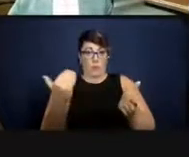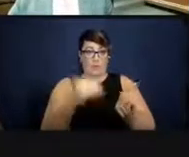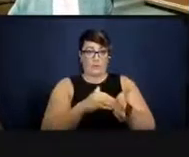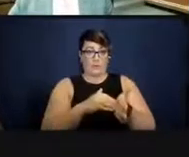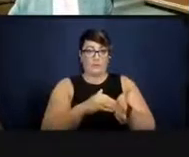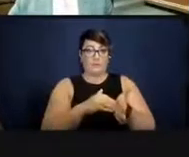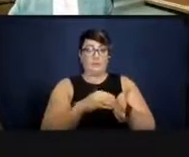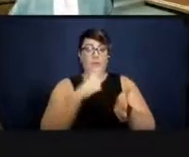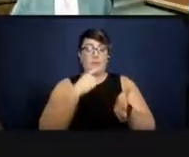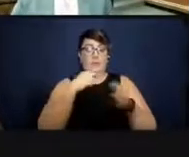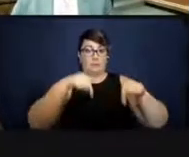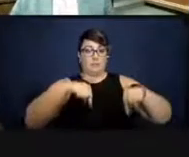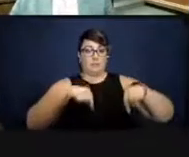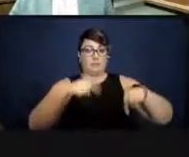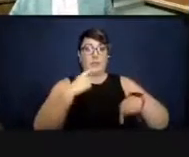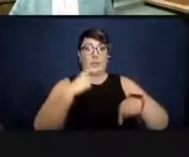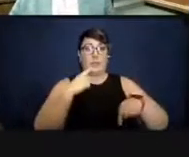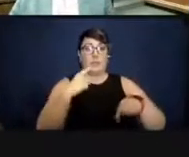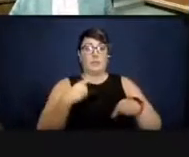Mara nyingine